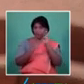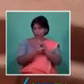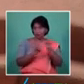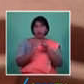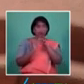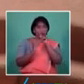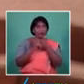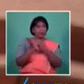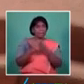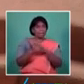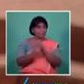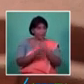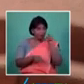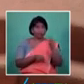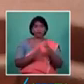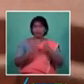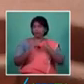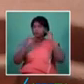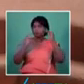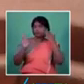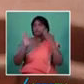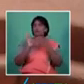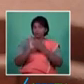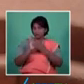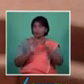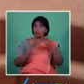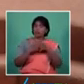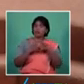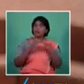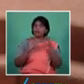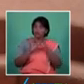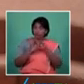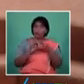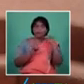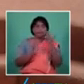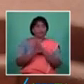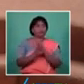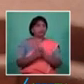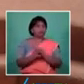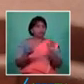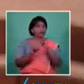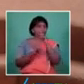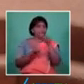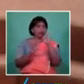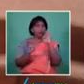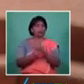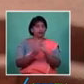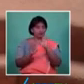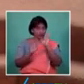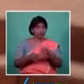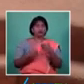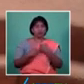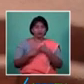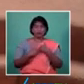රූපවාහිනී පත්‍ර කියවන ඇතම් මාධ්‍යවේදීන් ඉතා ඉහළ ප්‍රසිද්ධියක් ලබා දී ඇතම් වෙබ් අඩවි සමාජ මාධ්‍ය දාලාවල මේ වැරදි ප්‍රවෘත්තිය පළ කිරීම තිබීම